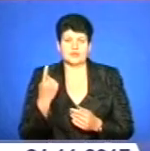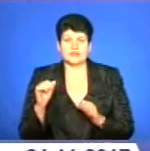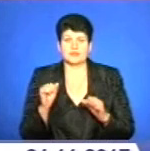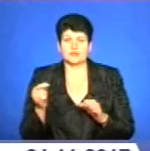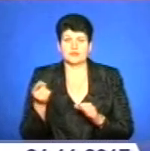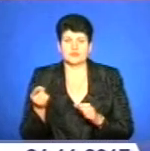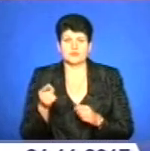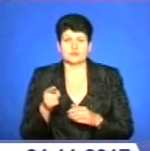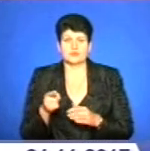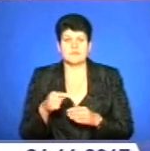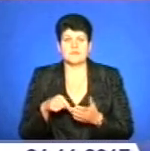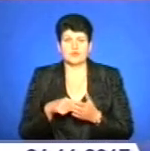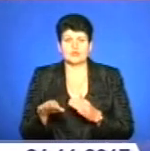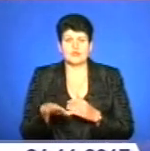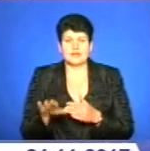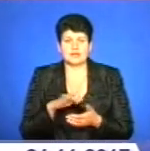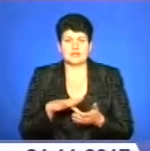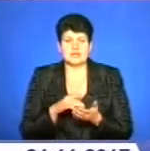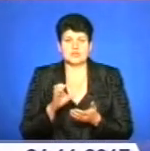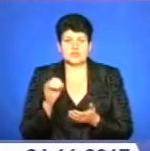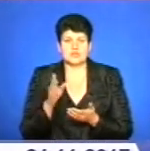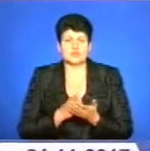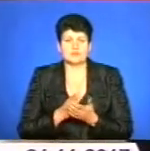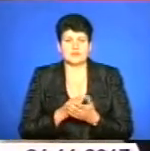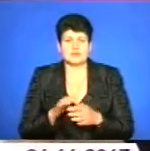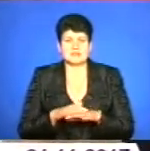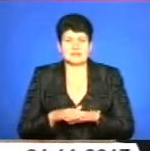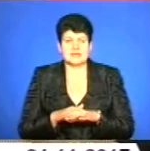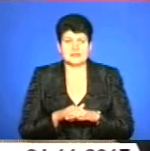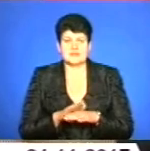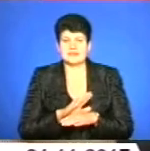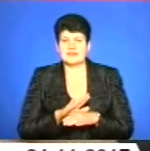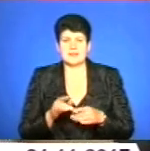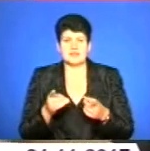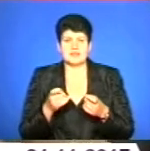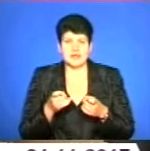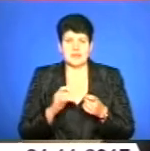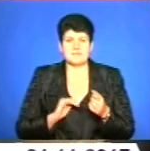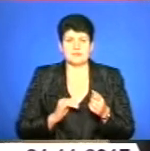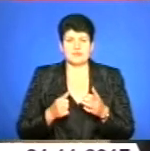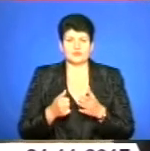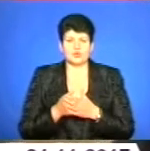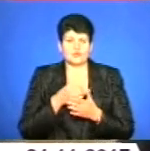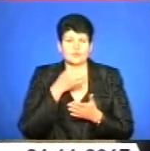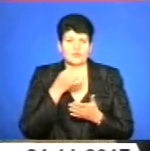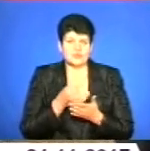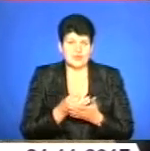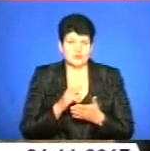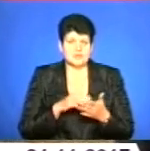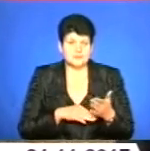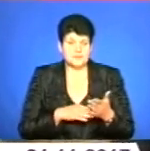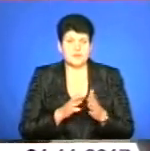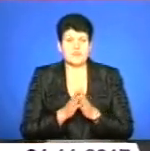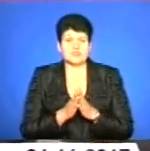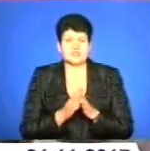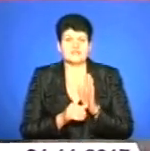Тернопільського міського територіального центру соціального обслуговування населення за непритягнення підприємця до адміністративної відповідальності